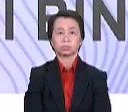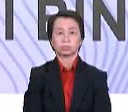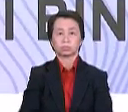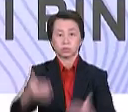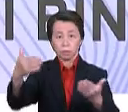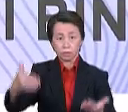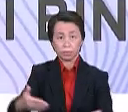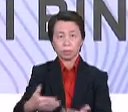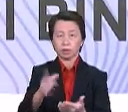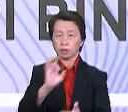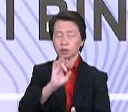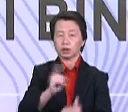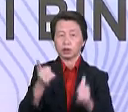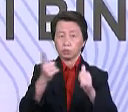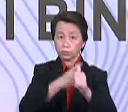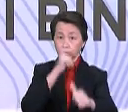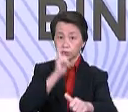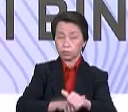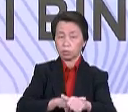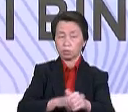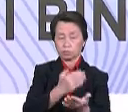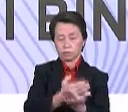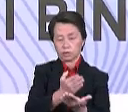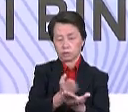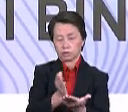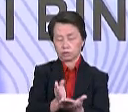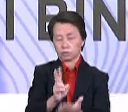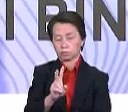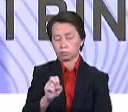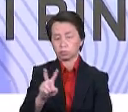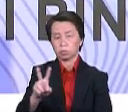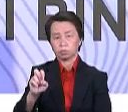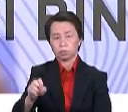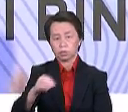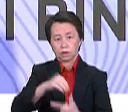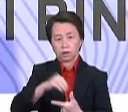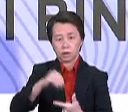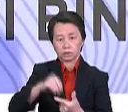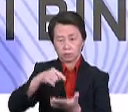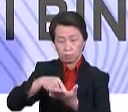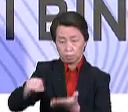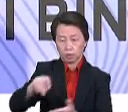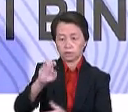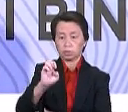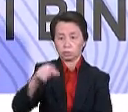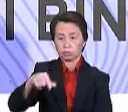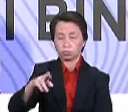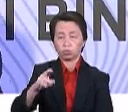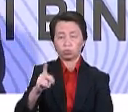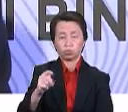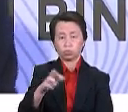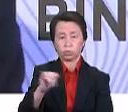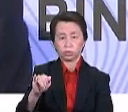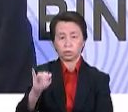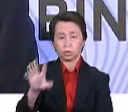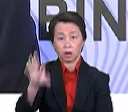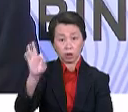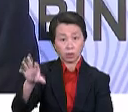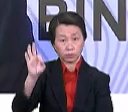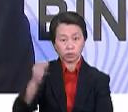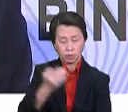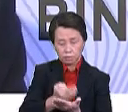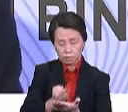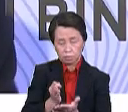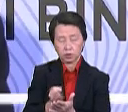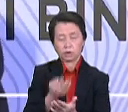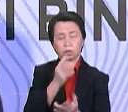Diperkenalkan buat julung kalinya di dalam bajet 2020 ni ialah pembiayaan ataupun equity, pembiayaan equity ataupun alternative financing bernilai